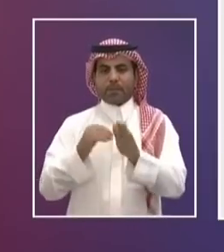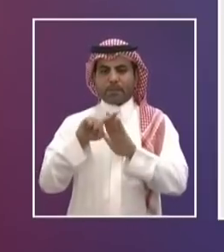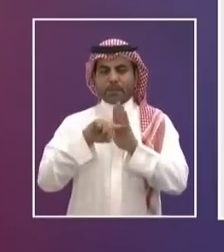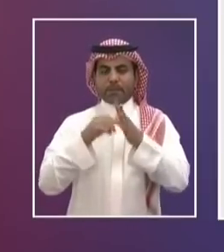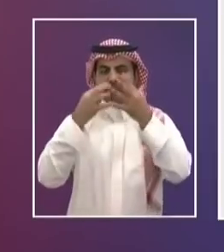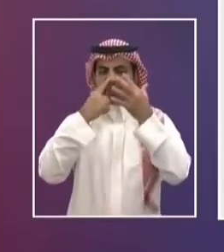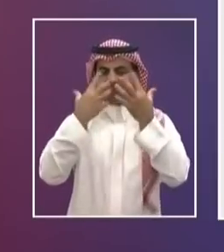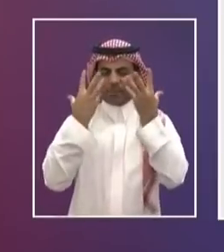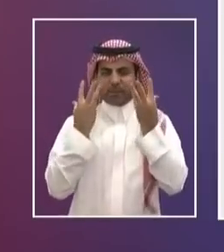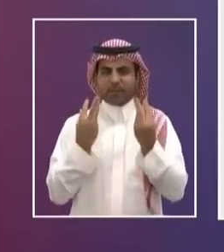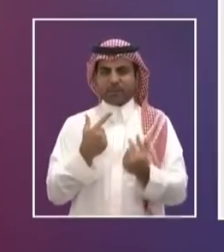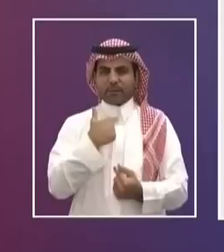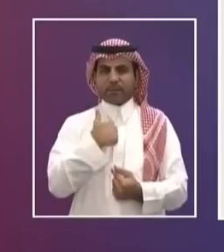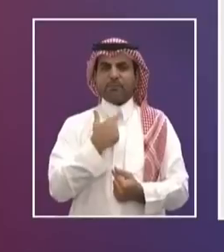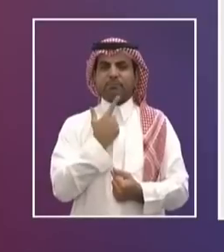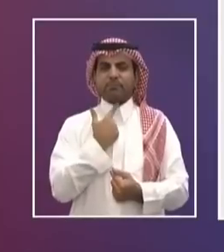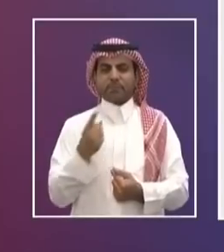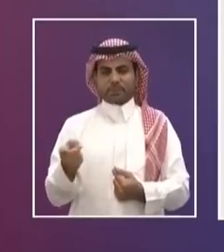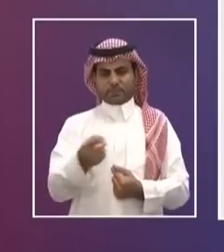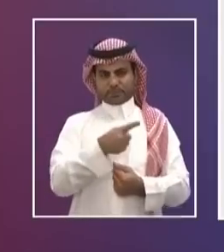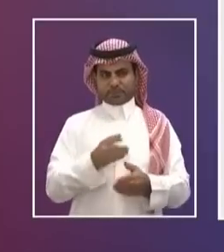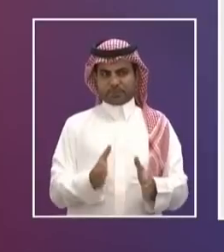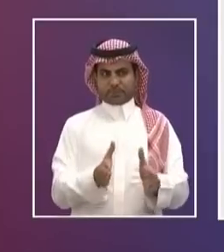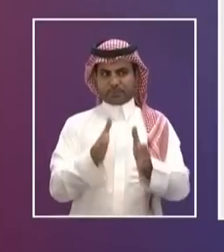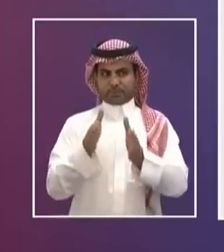الاستقرار النفسي الذي أتمناه للجميع.